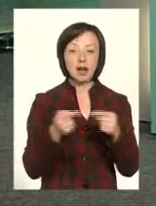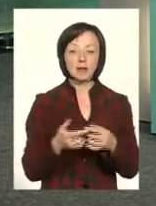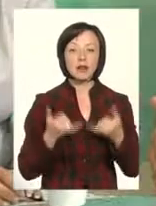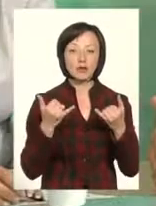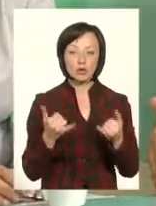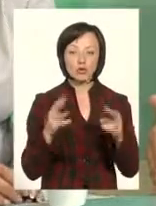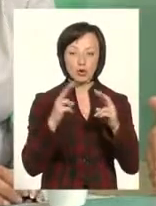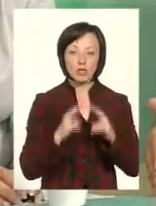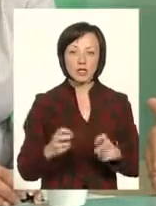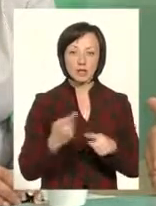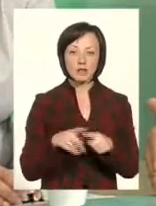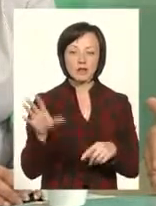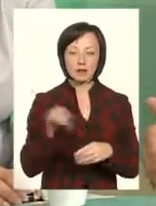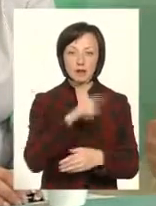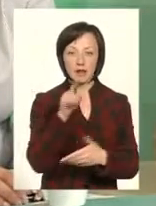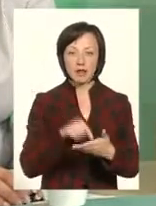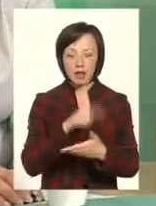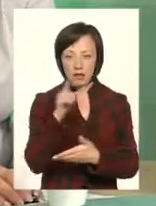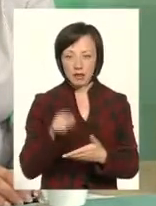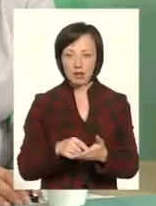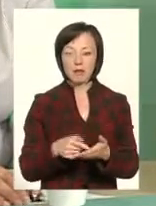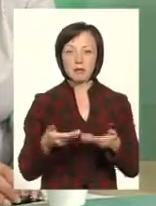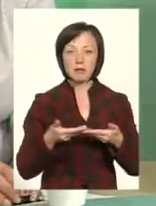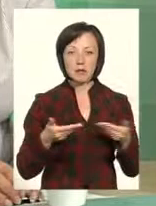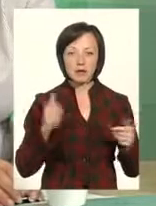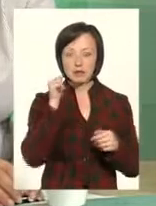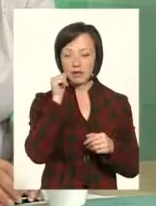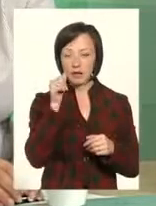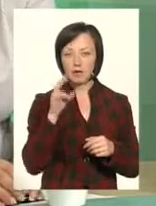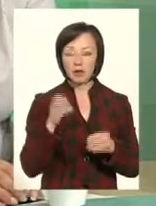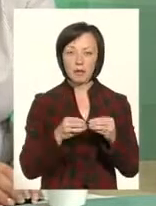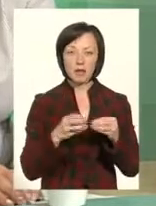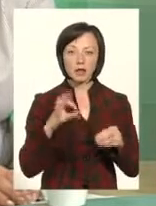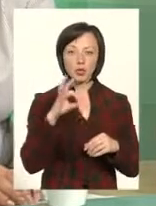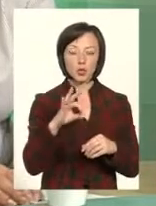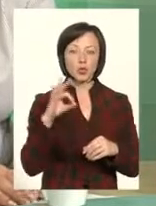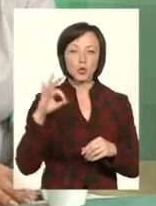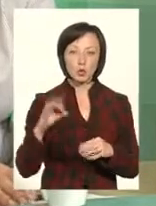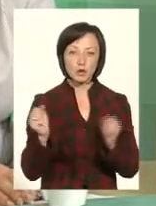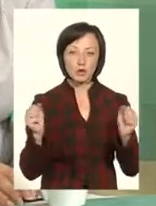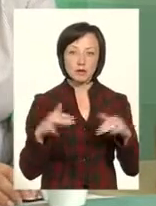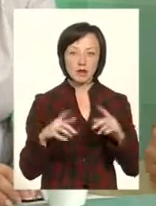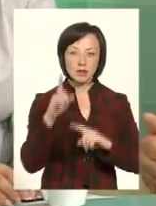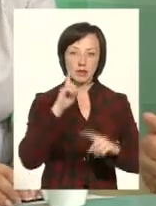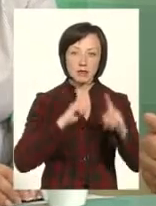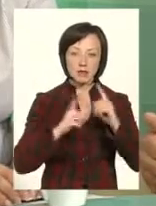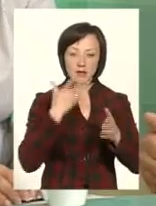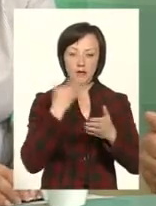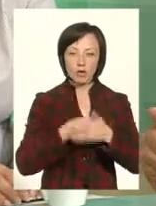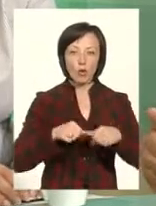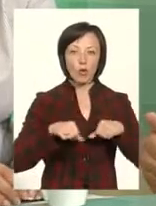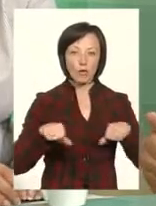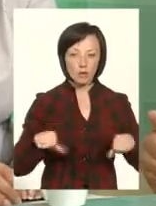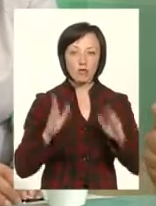щоб розглянути ці всі питання, які ви сьогодні кажете, ми завтра на 15.00 збираємо засідання своєї комісії, де ми